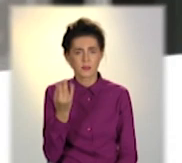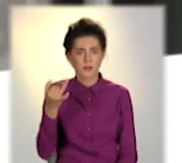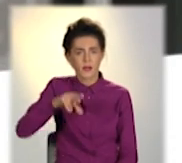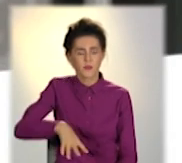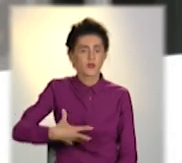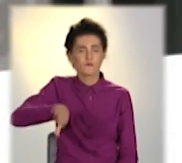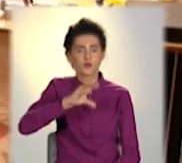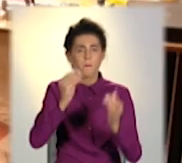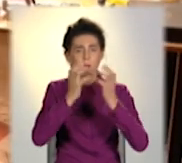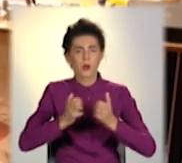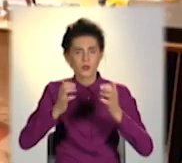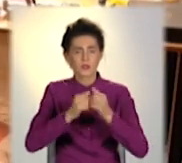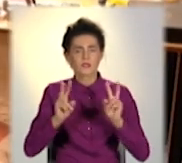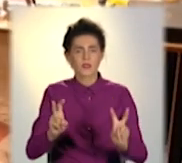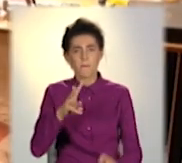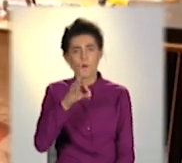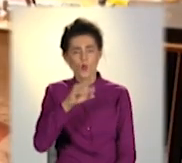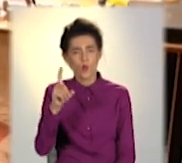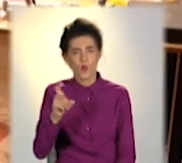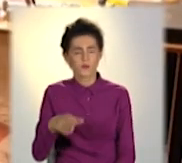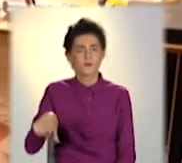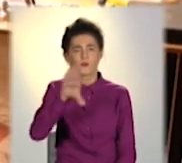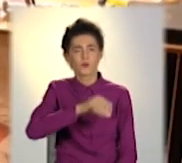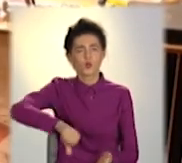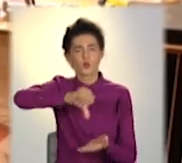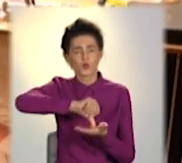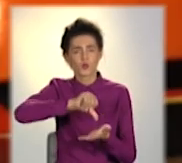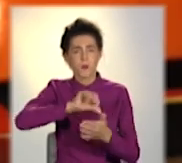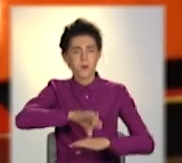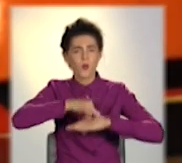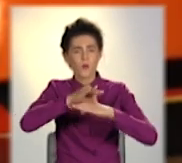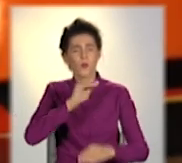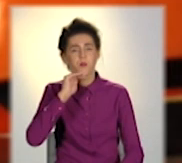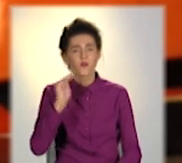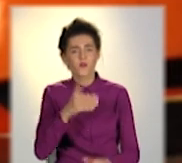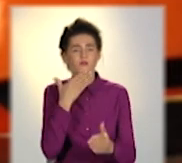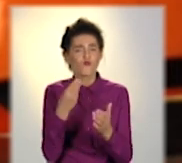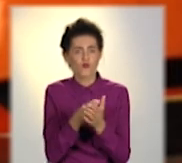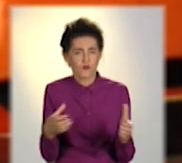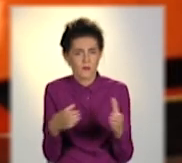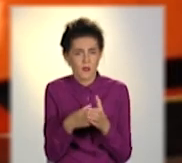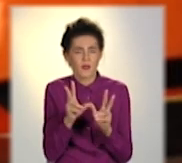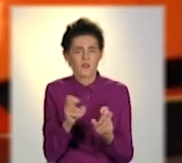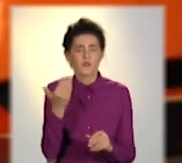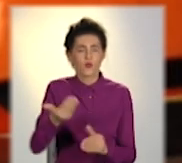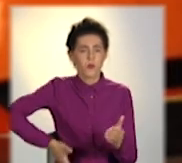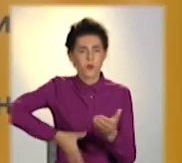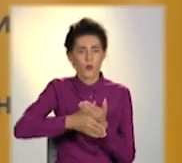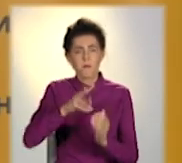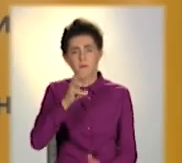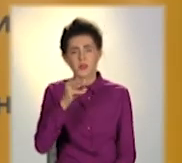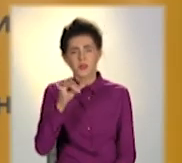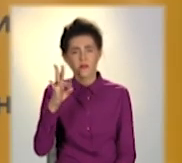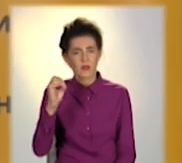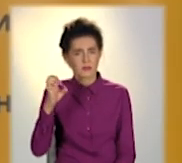урахуванням усіх рекомендацій МОЗ. У складі журі – провідні фахівці своєї галузі. Змагання проводяться за підтримки групи MedInvest.